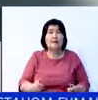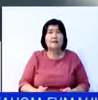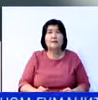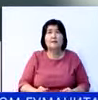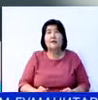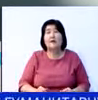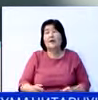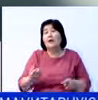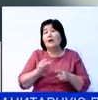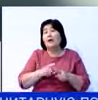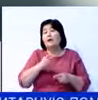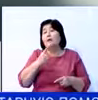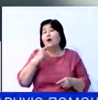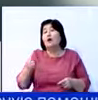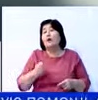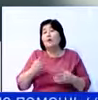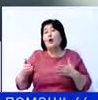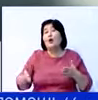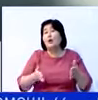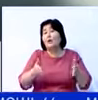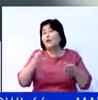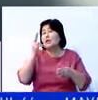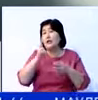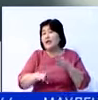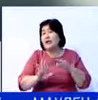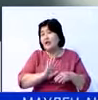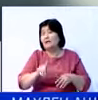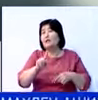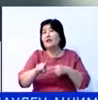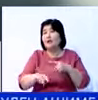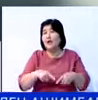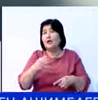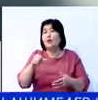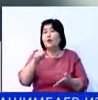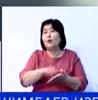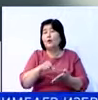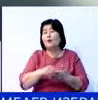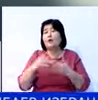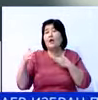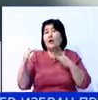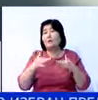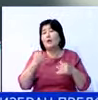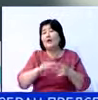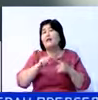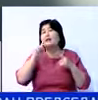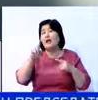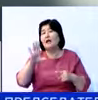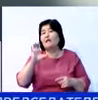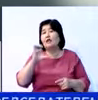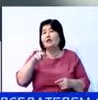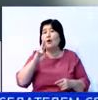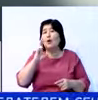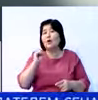его боевой путь не завершился дали он участвовал в боях уже на дальнем востоке против